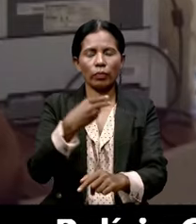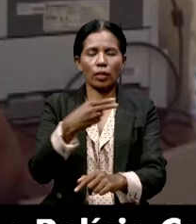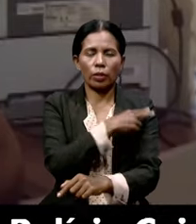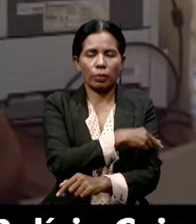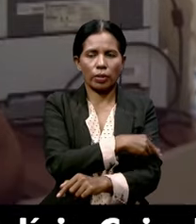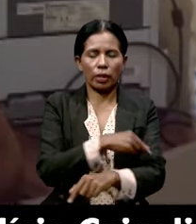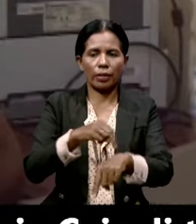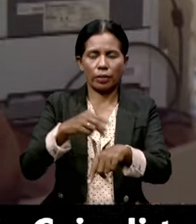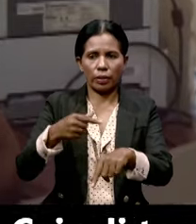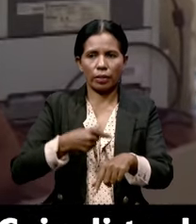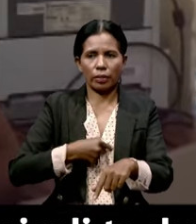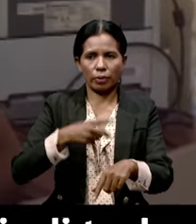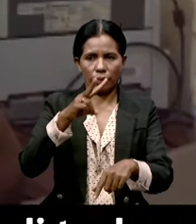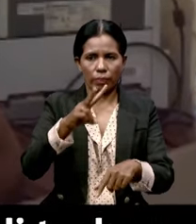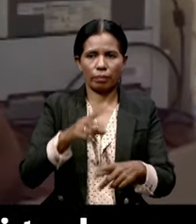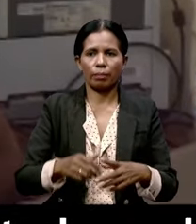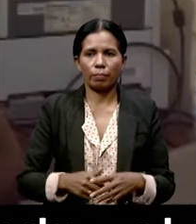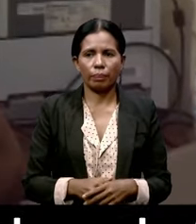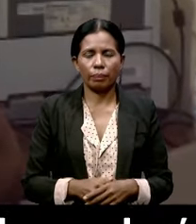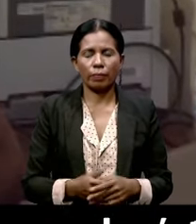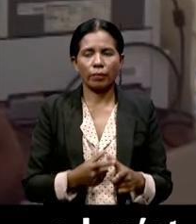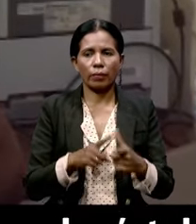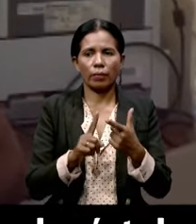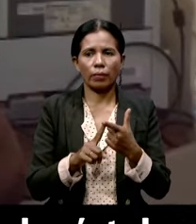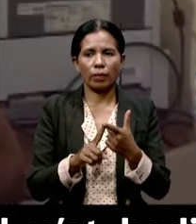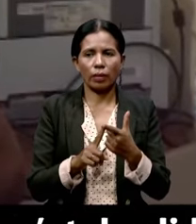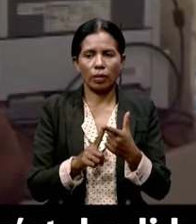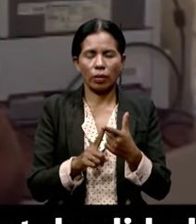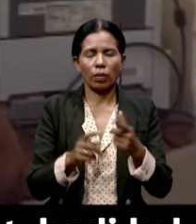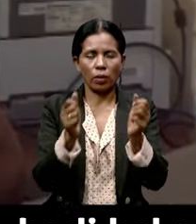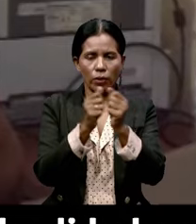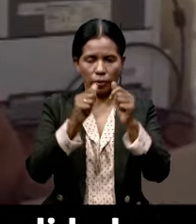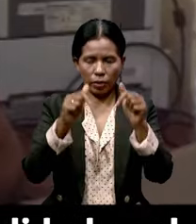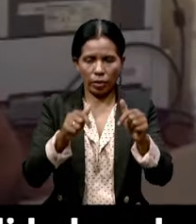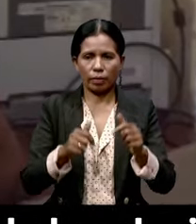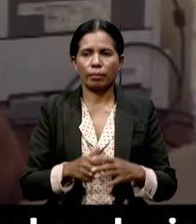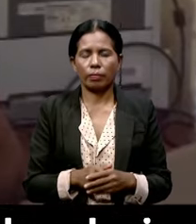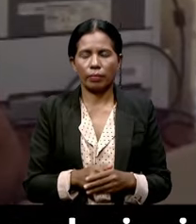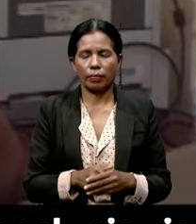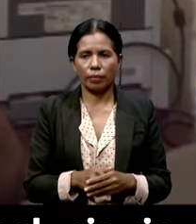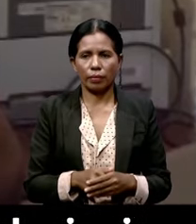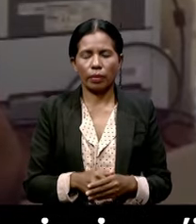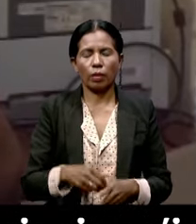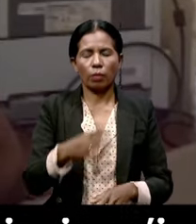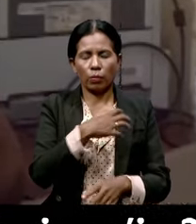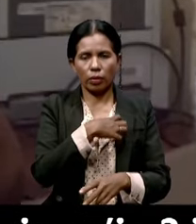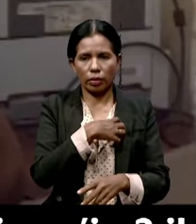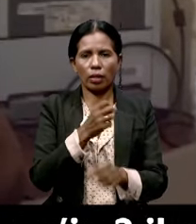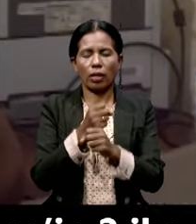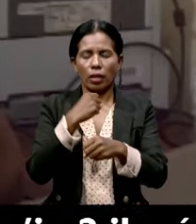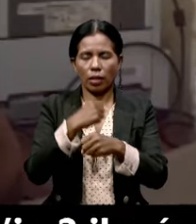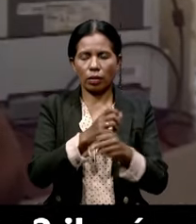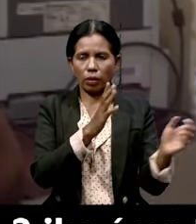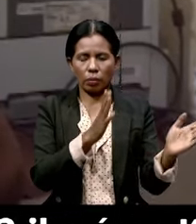hospital tili giru valarares depois ho ira ne maka dia pentel mos hal ke dan